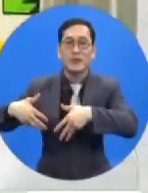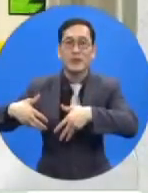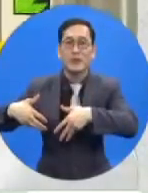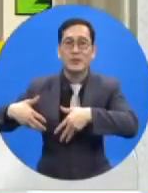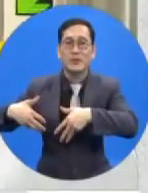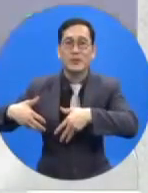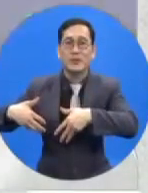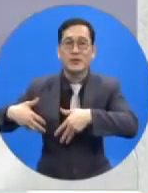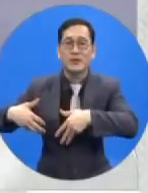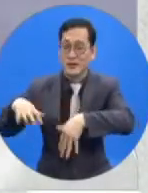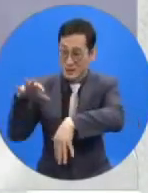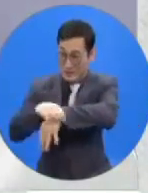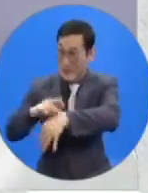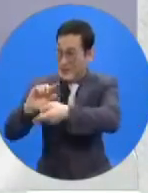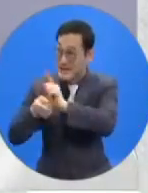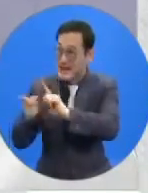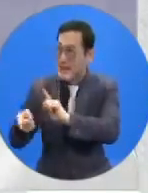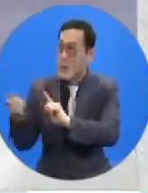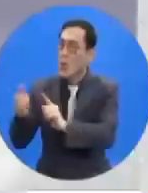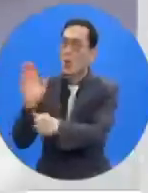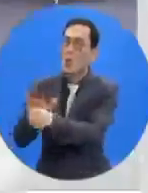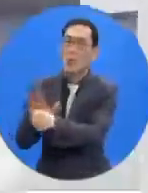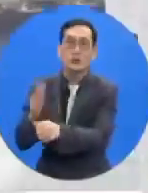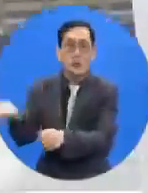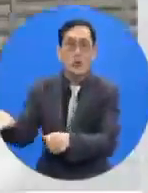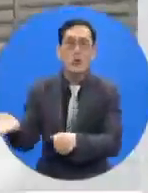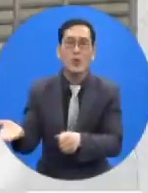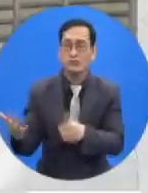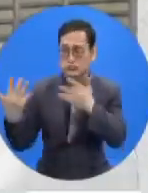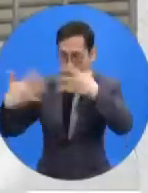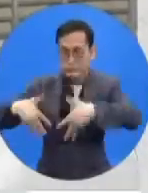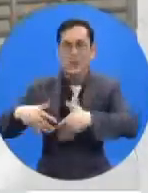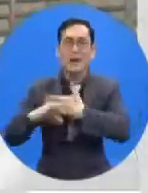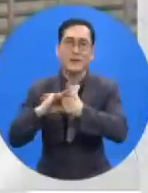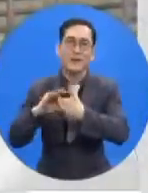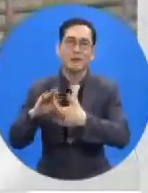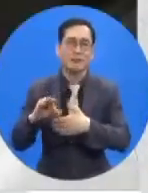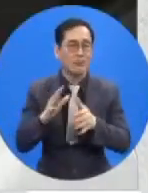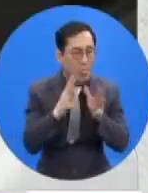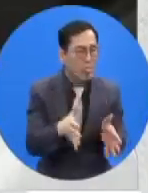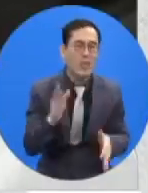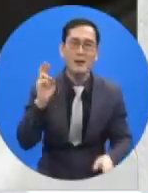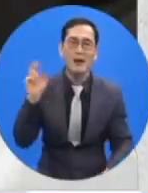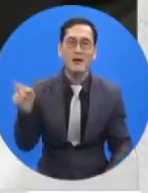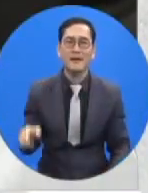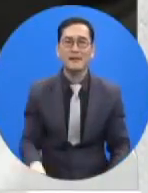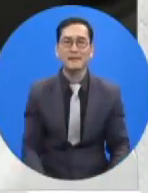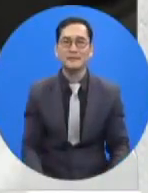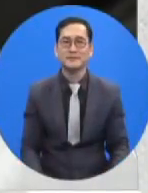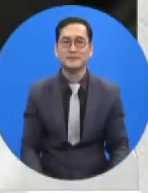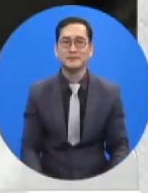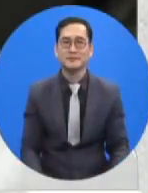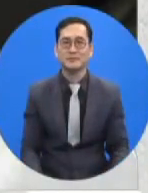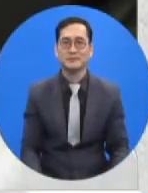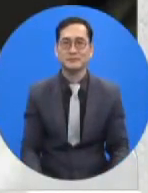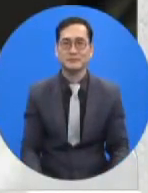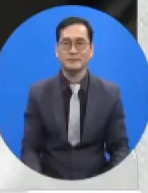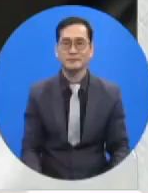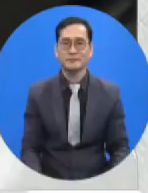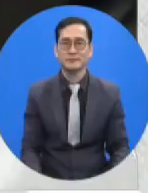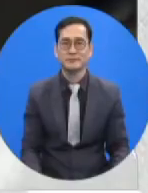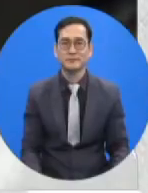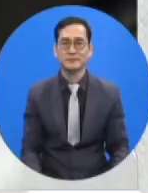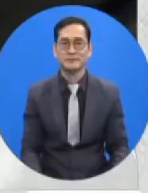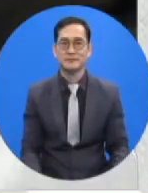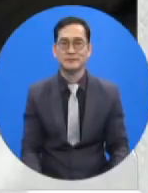좀 진행이 될 수 있지 않을까. 저는 지금보다는, 지금 물론 인권이 상당히 중요하긴 합니다만 인권보다는